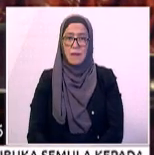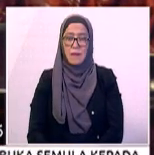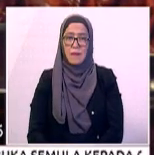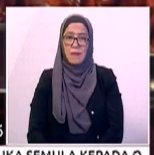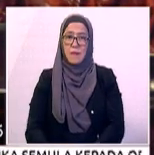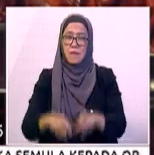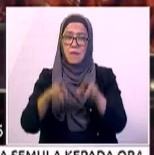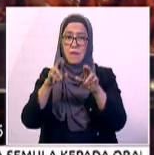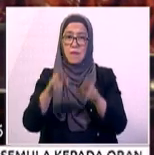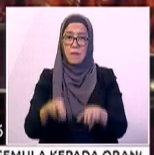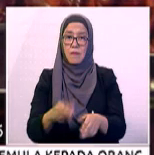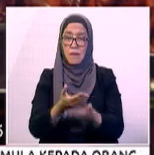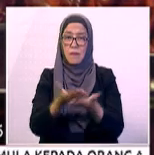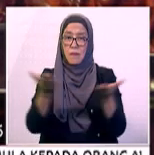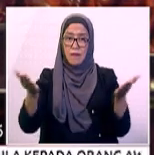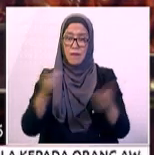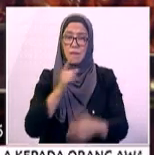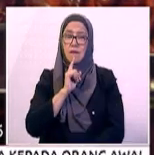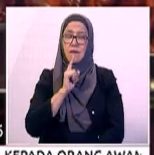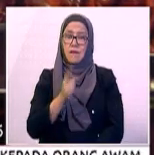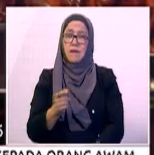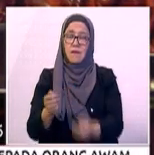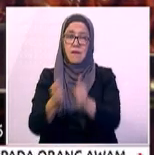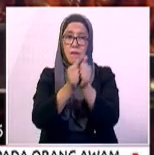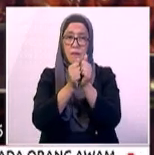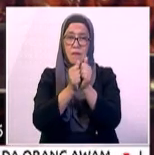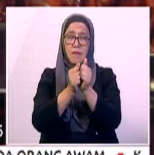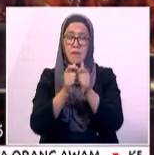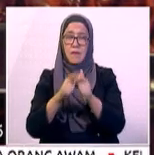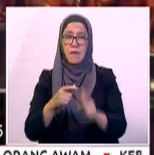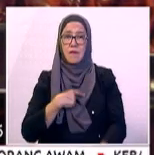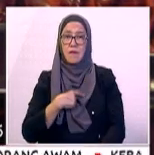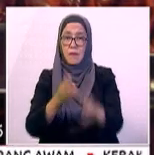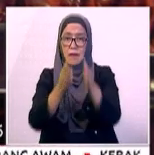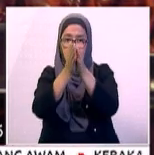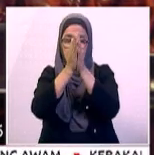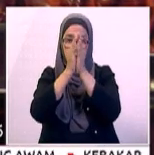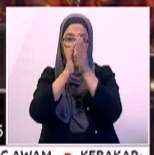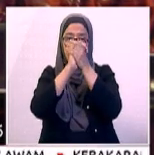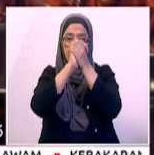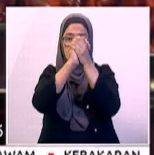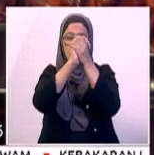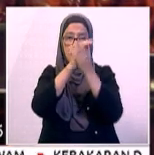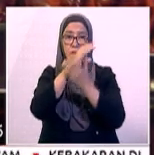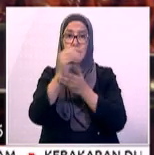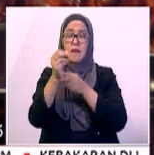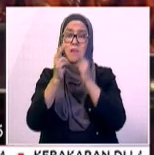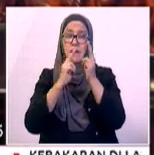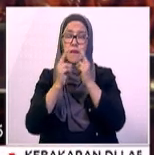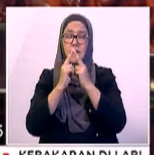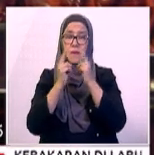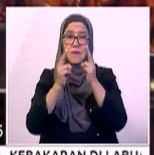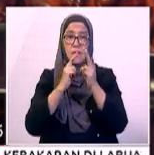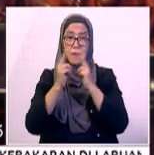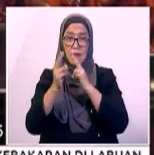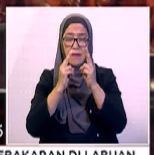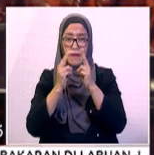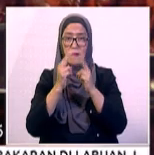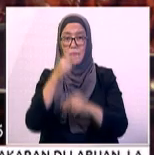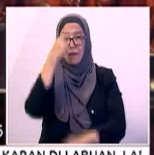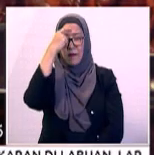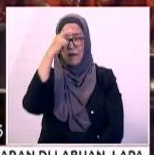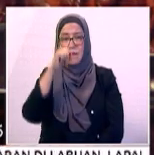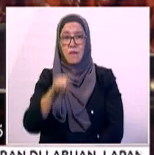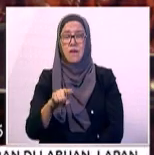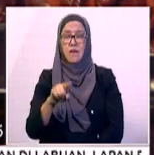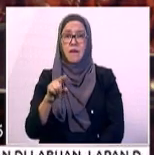sekalian turut ingin merafak sembah tahniah dan ucapan selamat sempena ulang tahun Hari Keputeraan